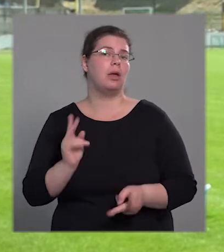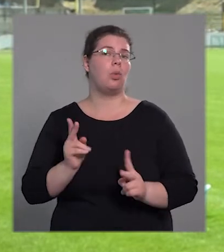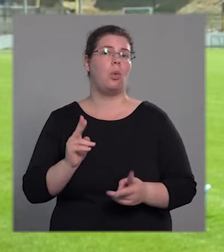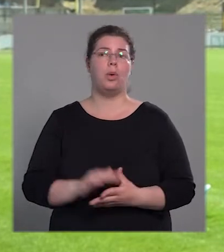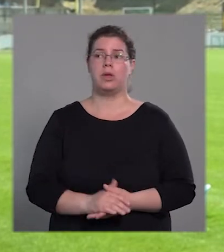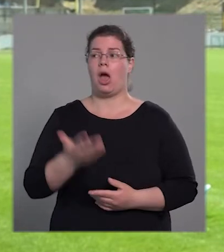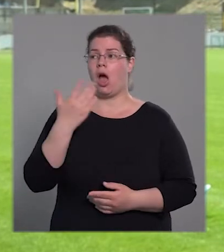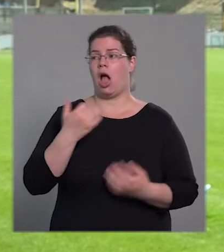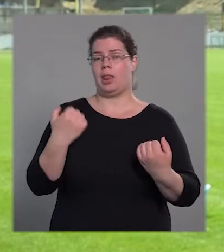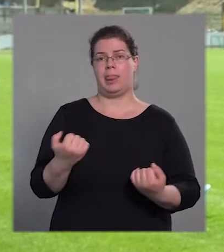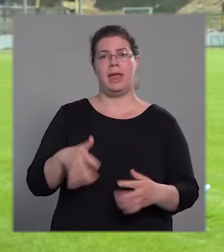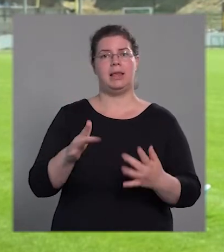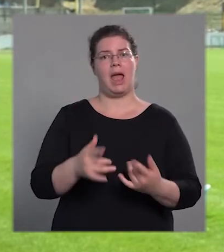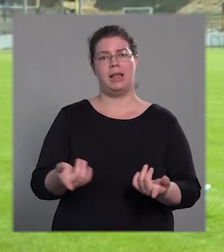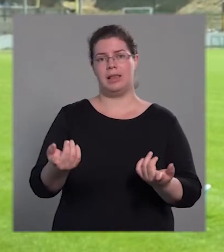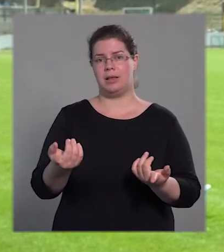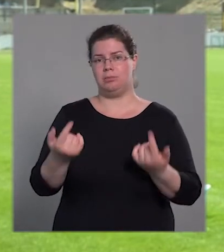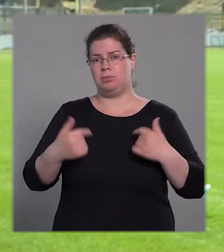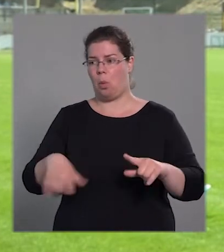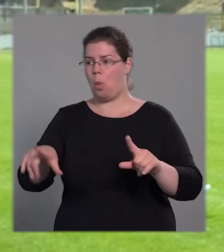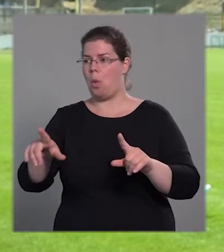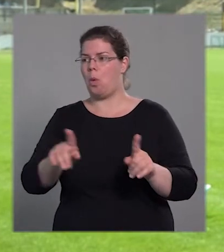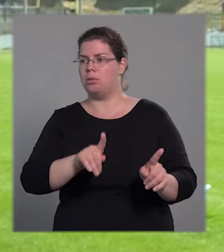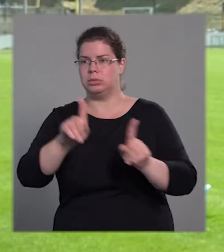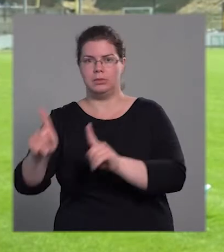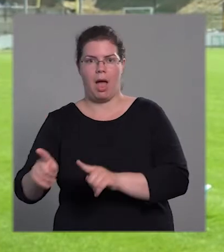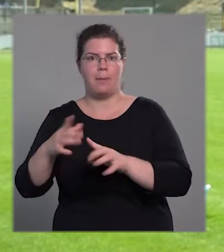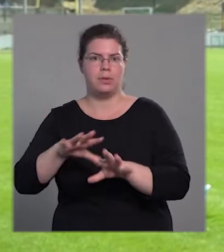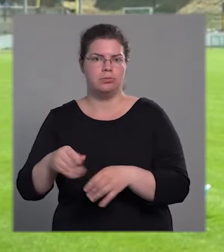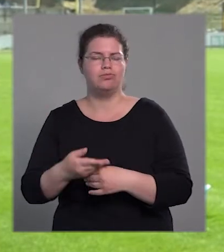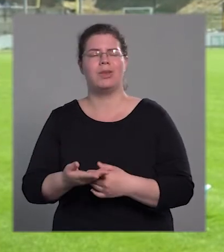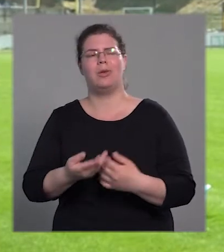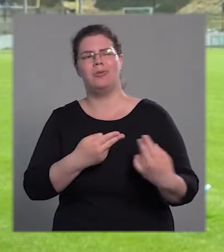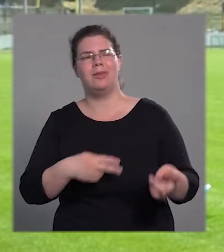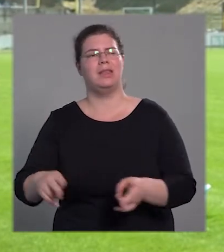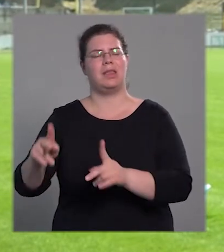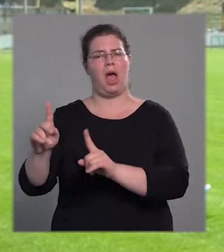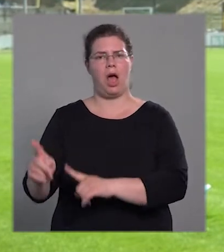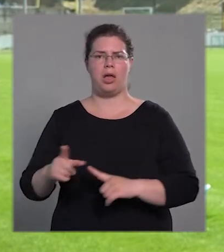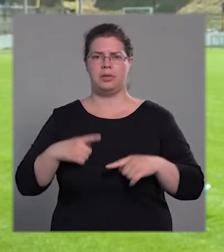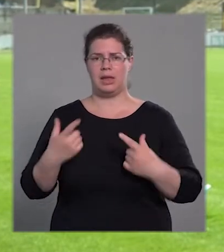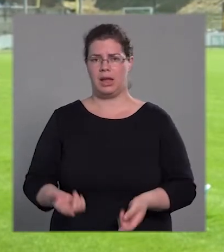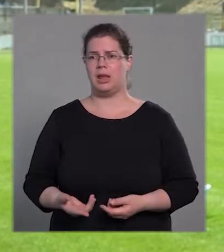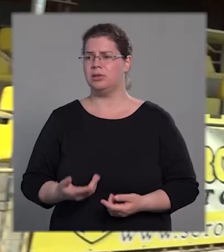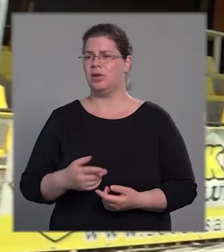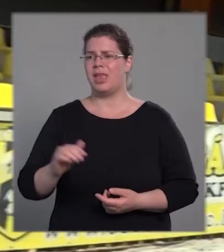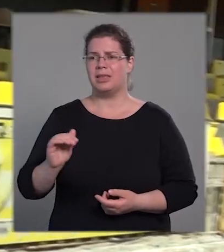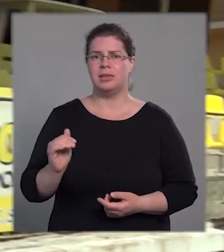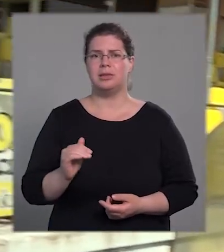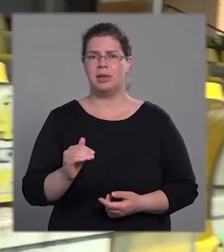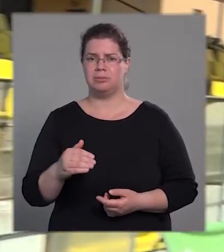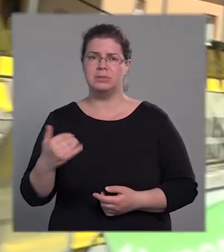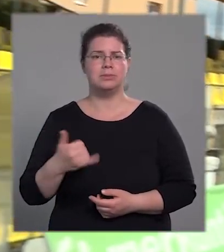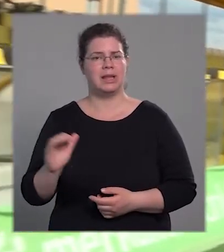hogyha nehéz helyzetből kilábalnak a családok is, akkor visszatérjen az élet, hogy ne veszítsünk el egy gyereket se, akik itt